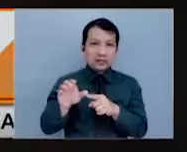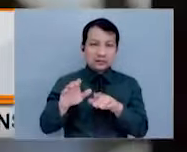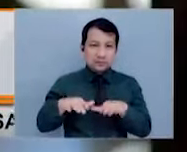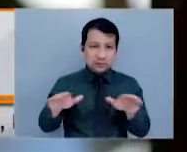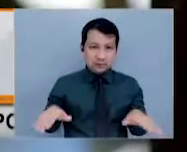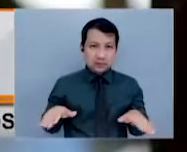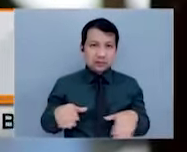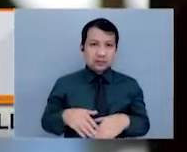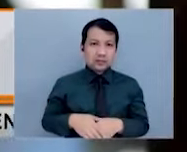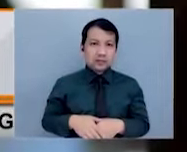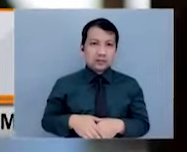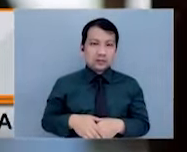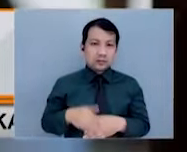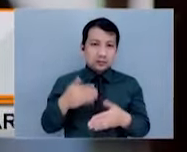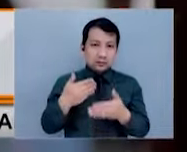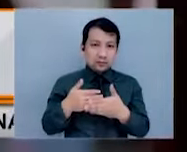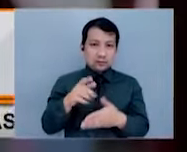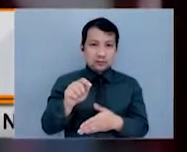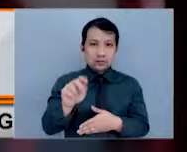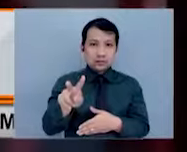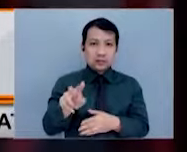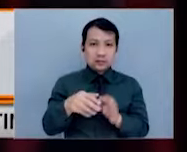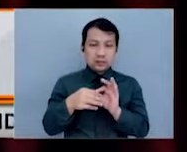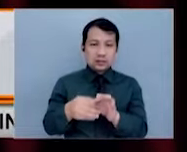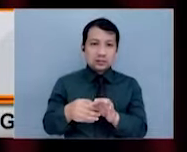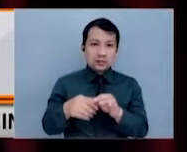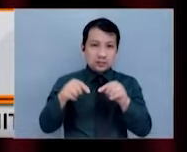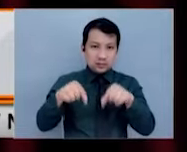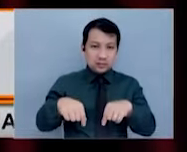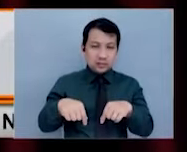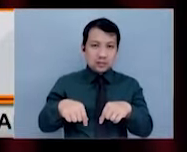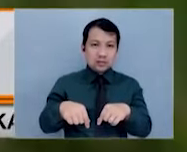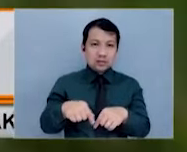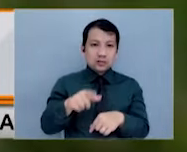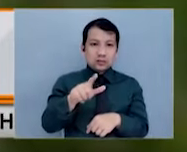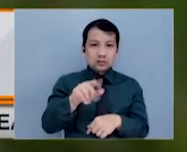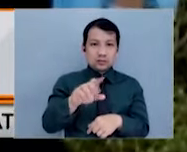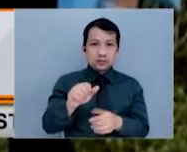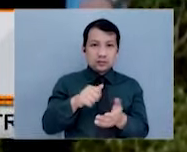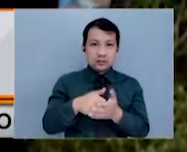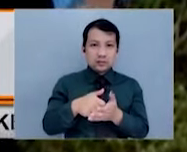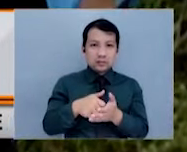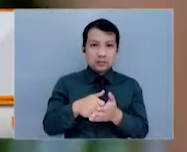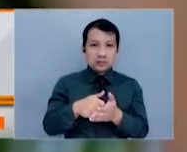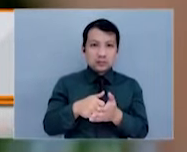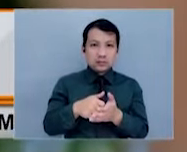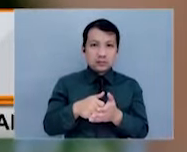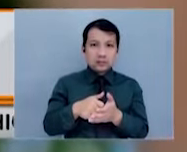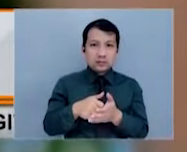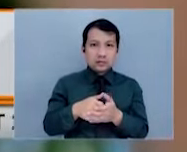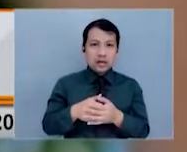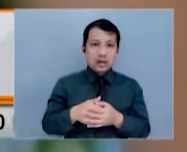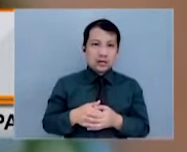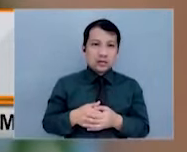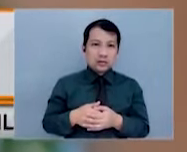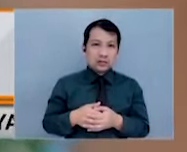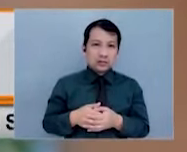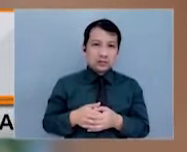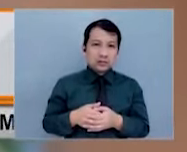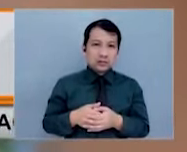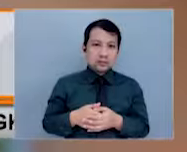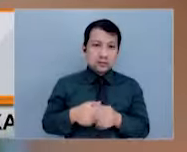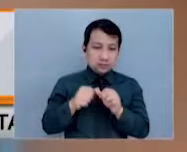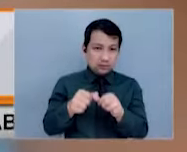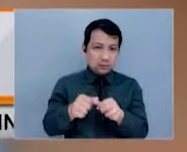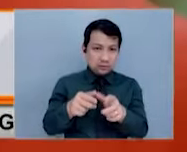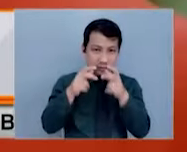at sa nalalapit niyang TV comeback sa kapatid series na Lumuhod Ka sa Lupa. Itutuloy pala ni Dad. Tutukan